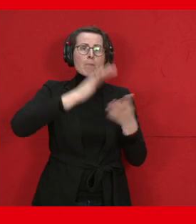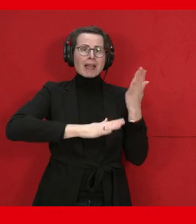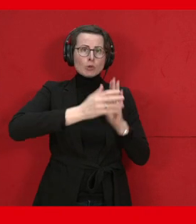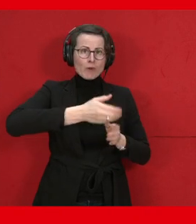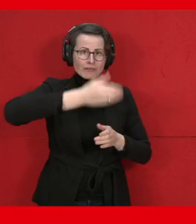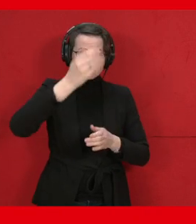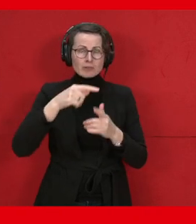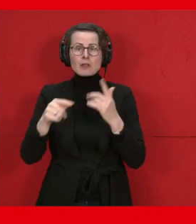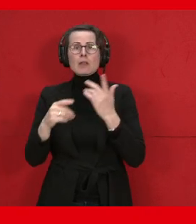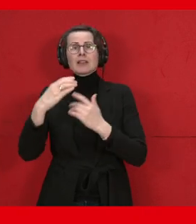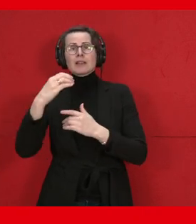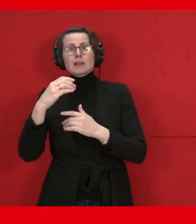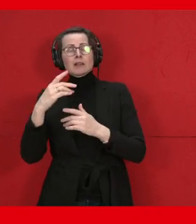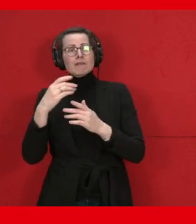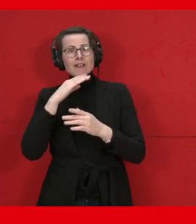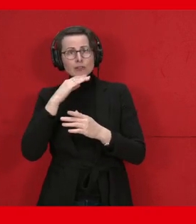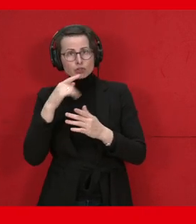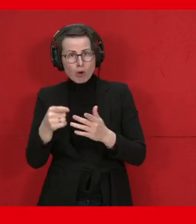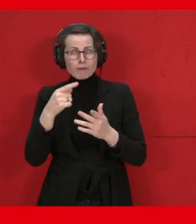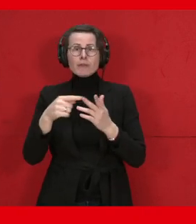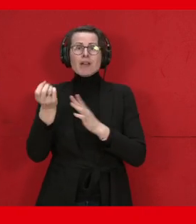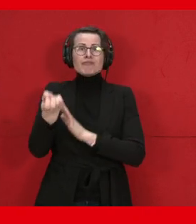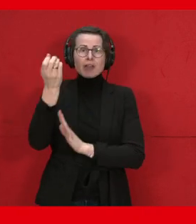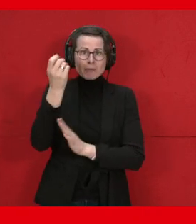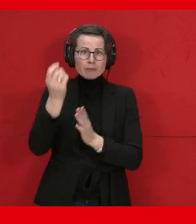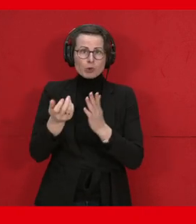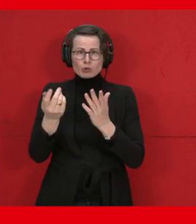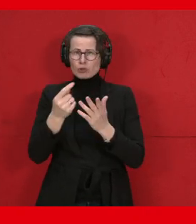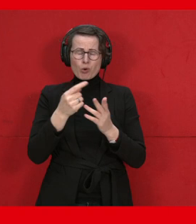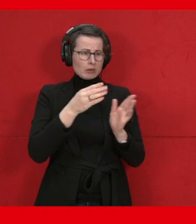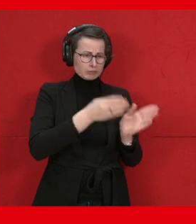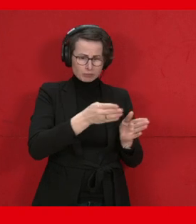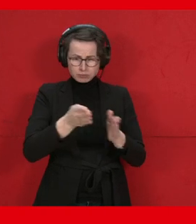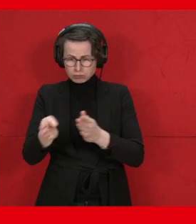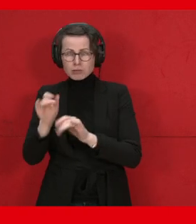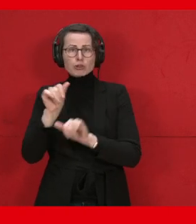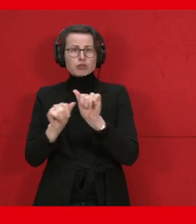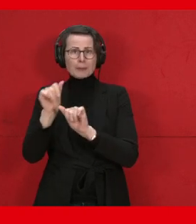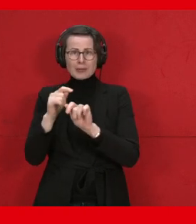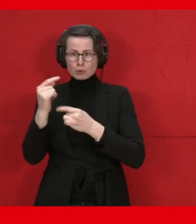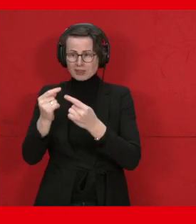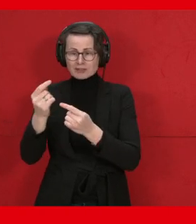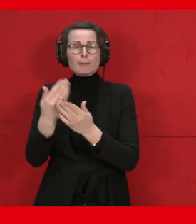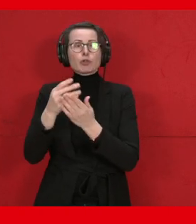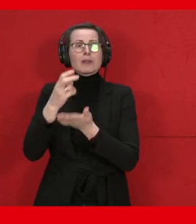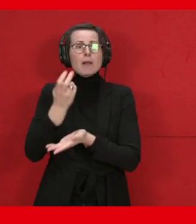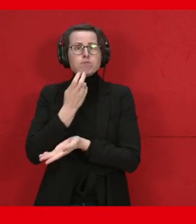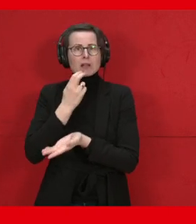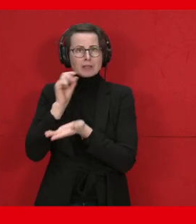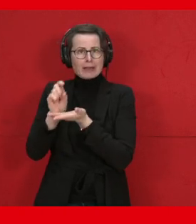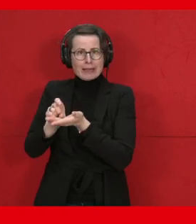CO2-freier Wasserstoff, Elektrifizierung von Dampfproduktion und auch Elektrifizierung von Chemieprozessen, wie zum Beispiel unsere